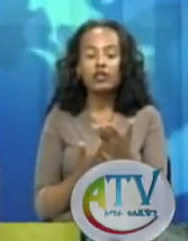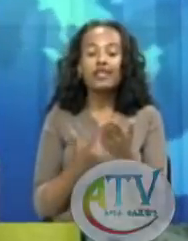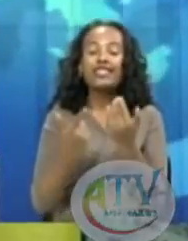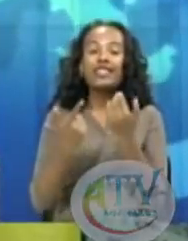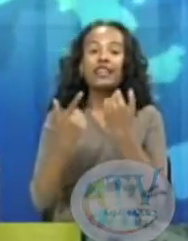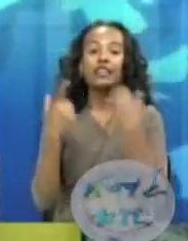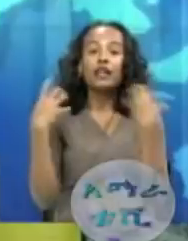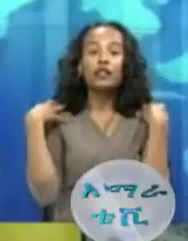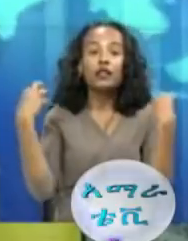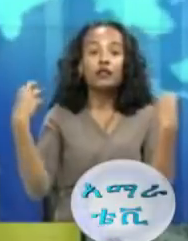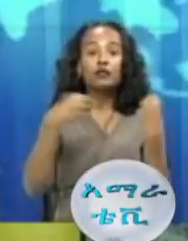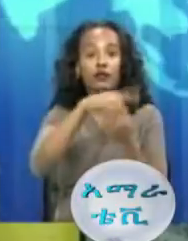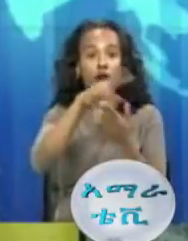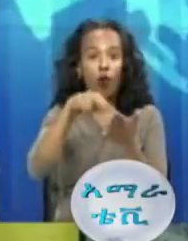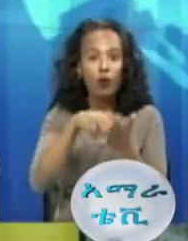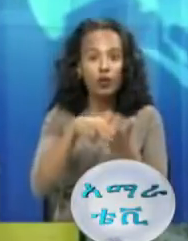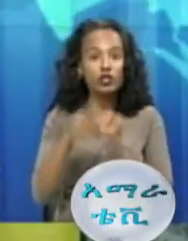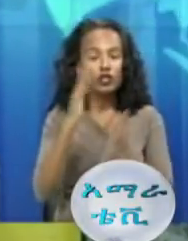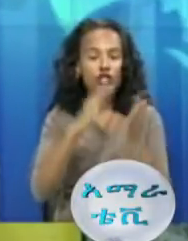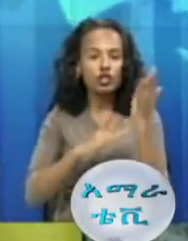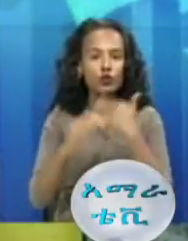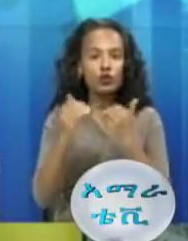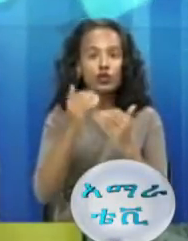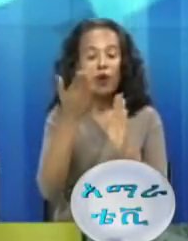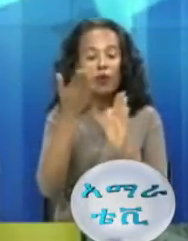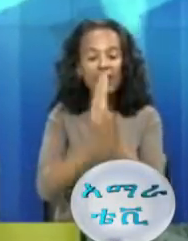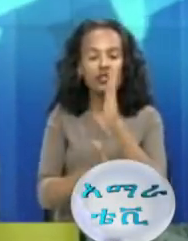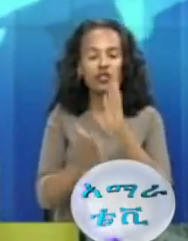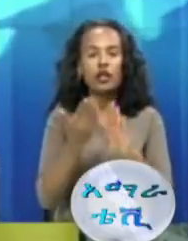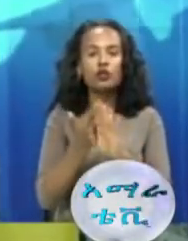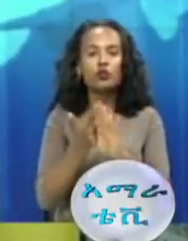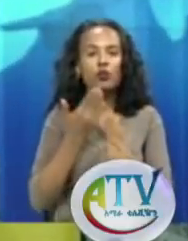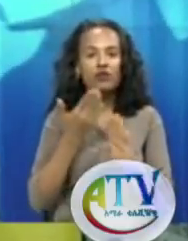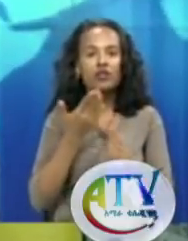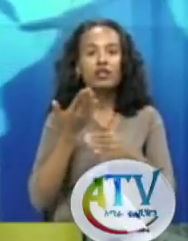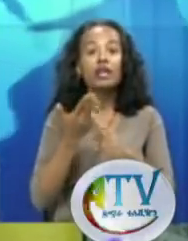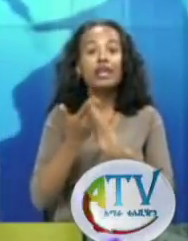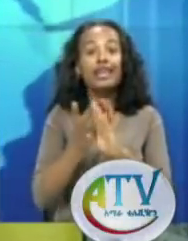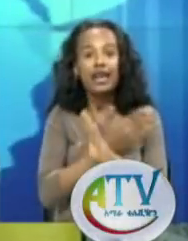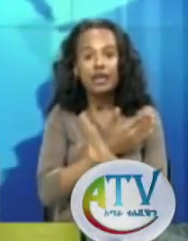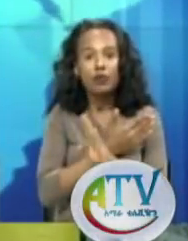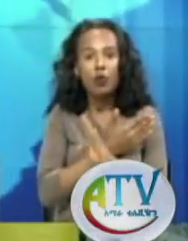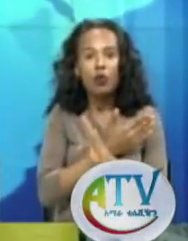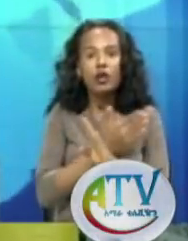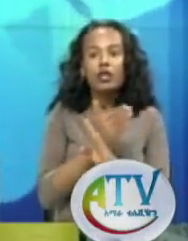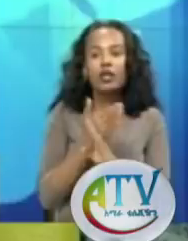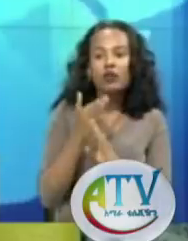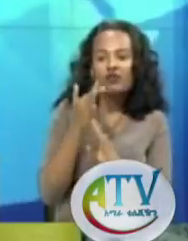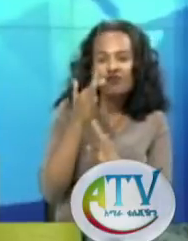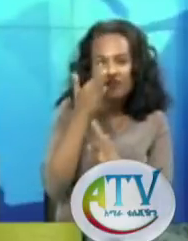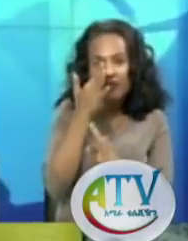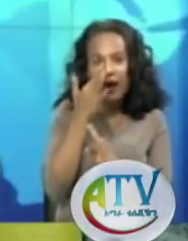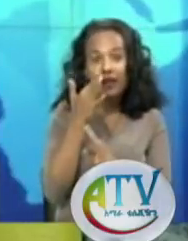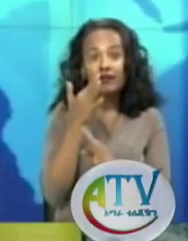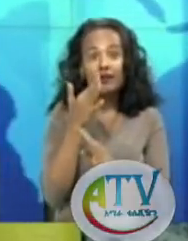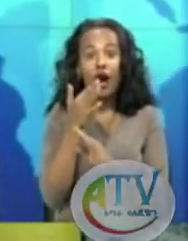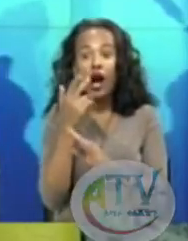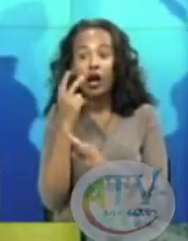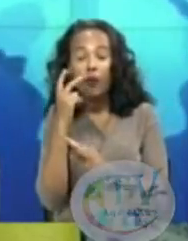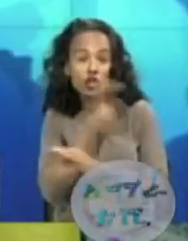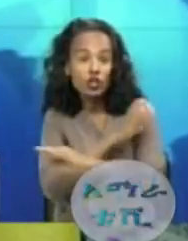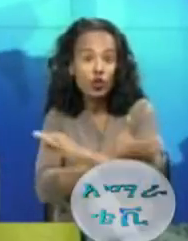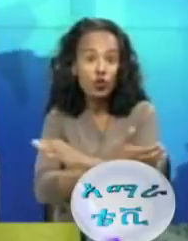የደህንነት ተቋማት ችግሮች ከመከሰታቸው በፊት ቀድመው የማነፍነፍ አቅማቸው